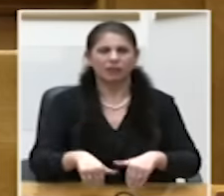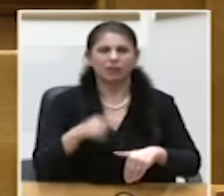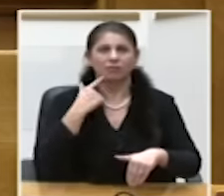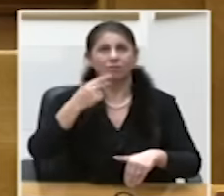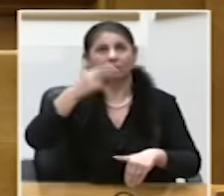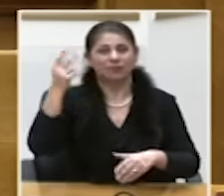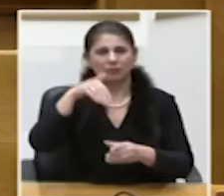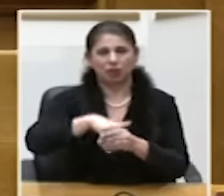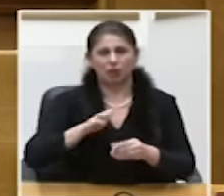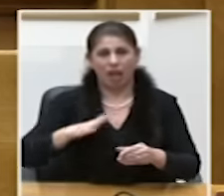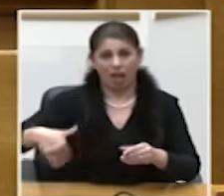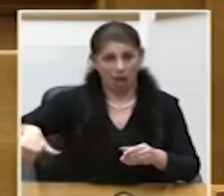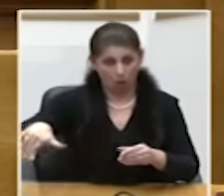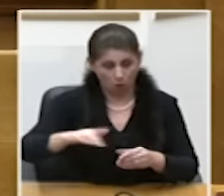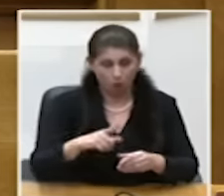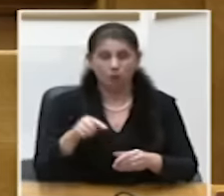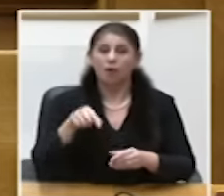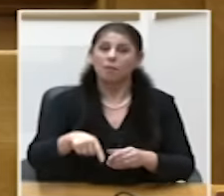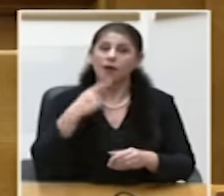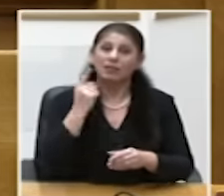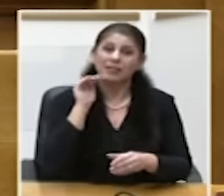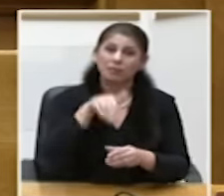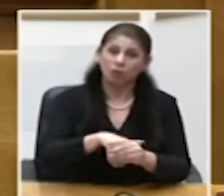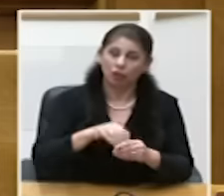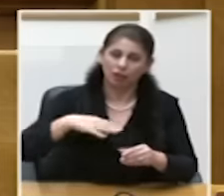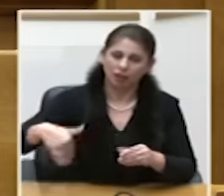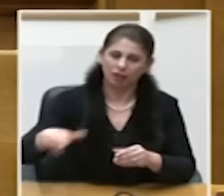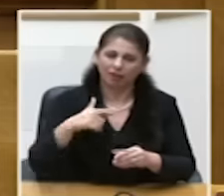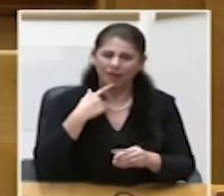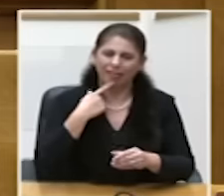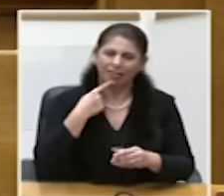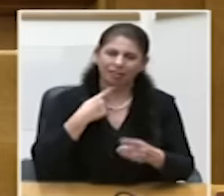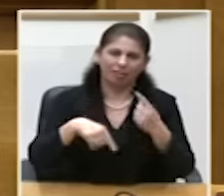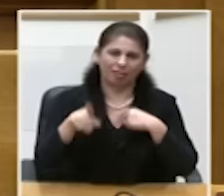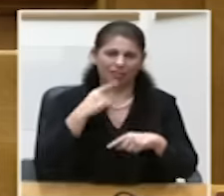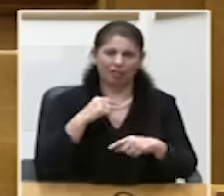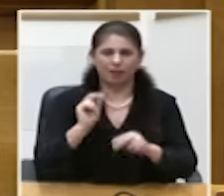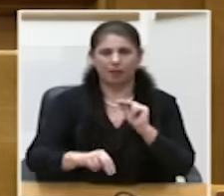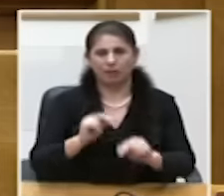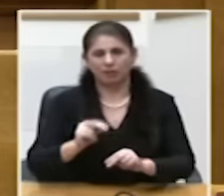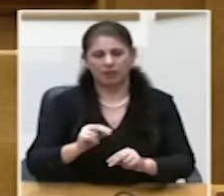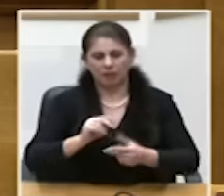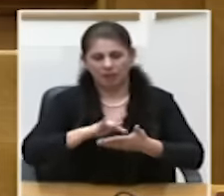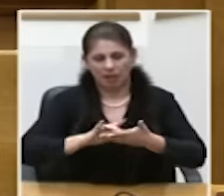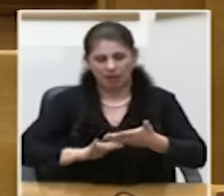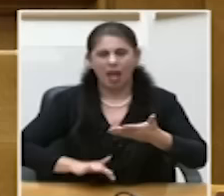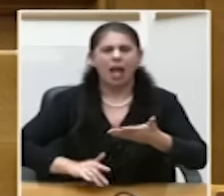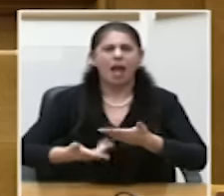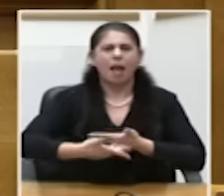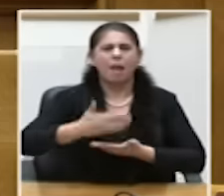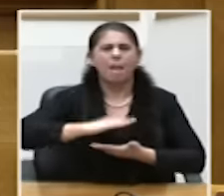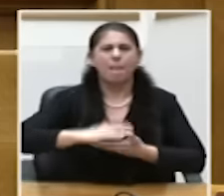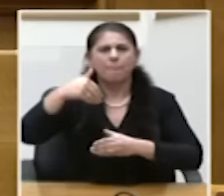λαού, την οποία επικαλείστε για να θεσπίσετε την επιστολική ψήφο. Και φυσικά πρέπει επιτέλους